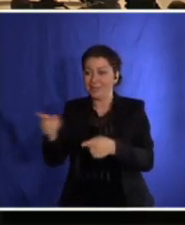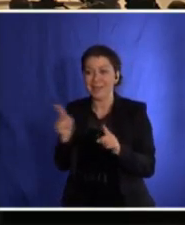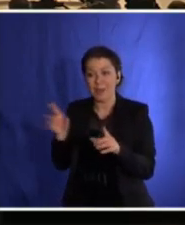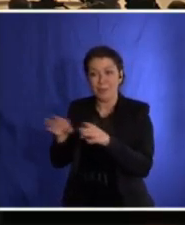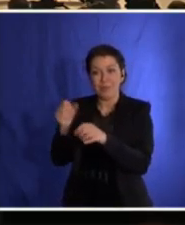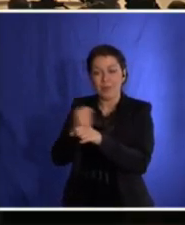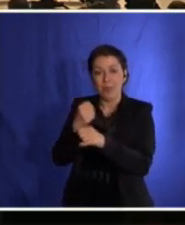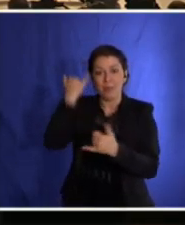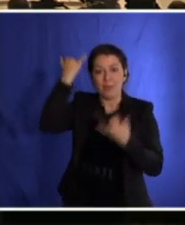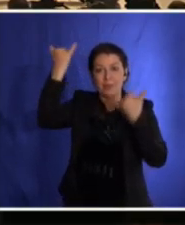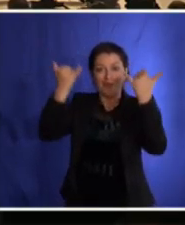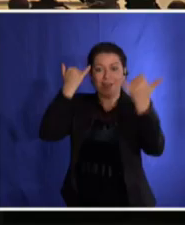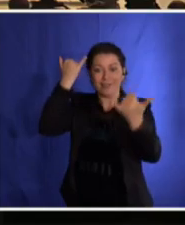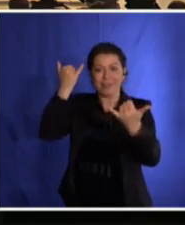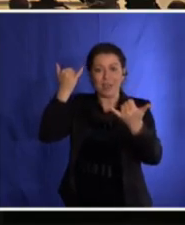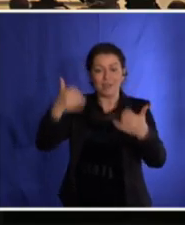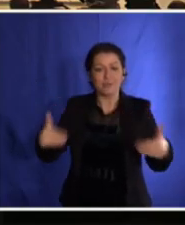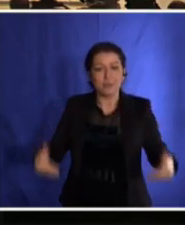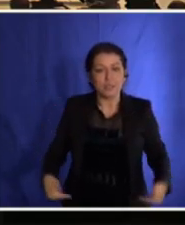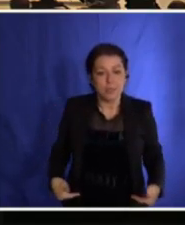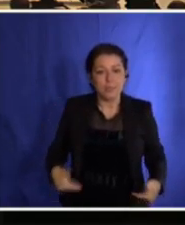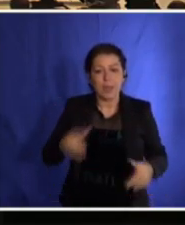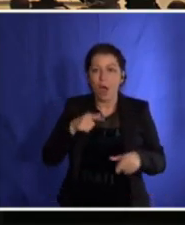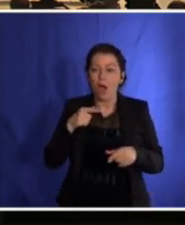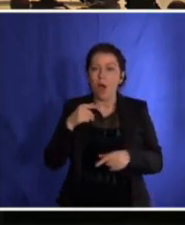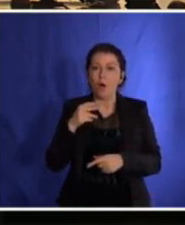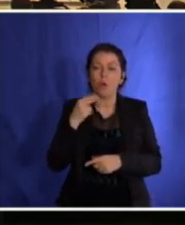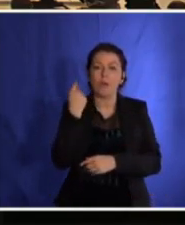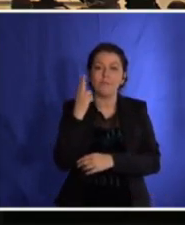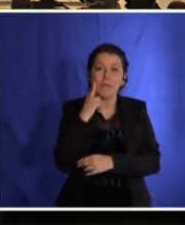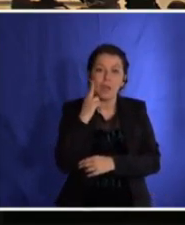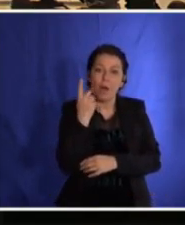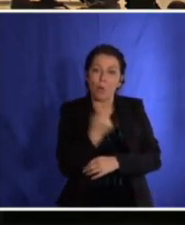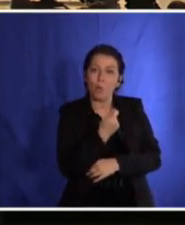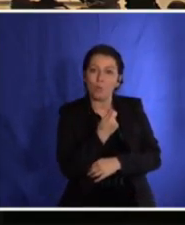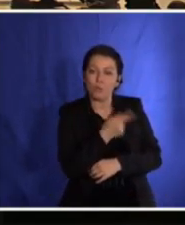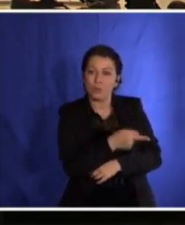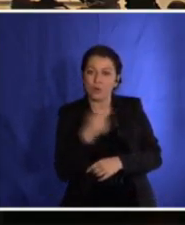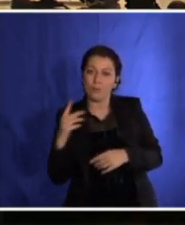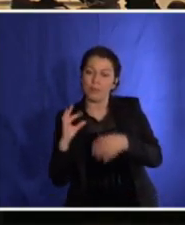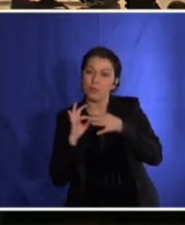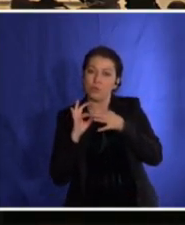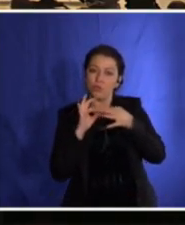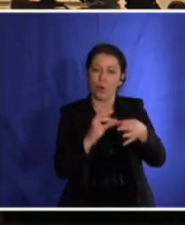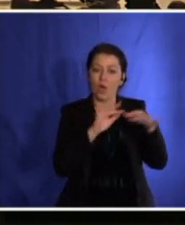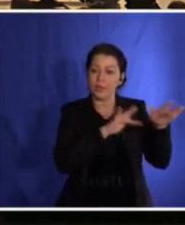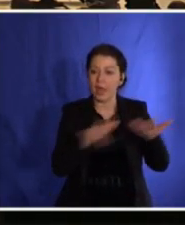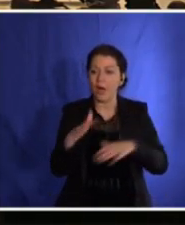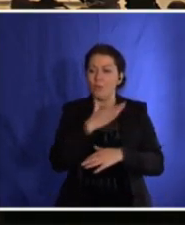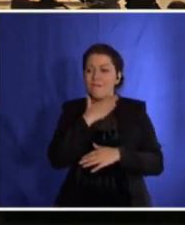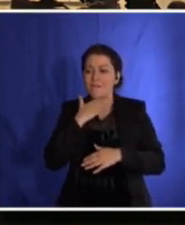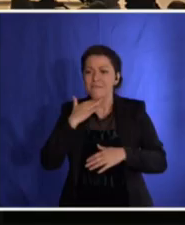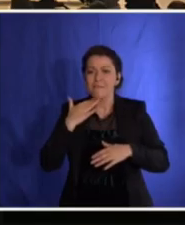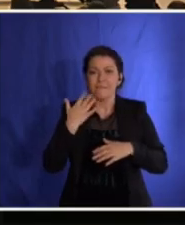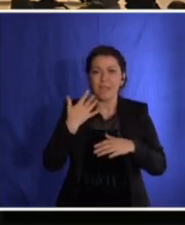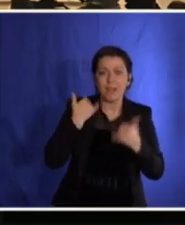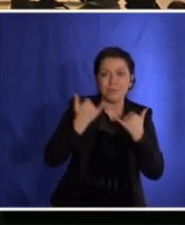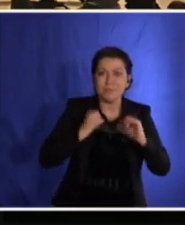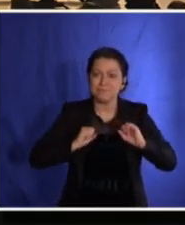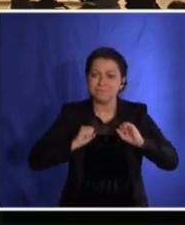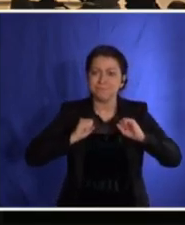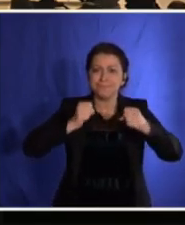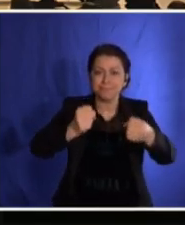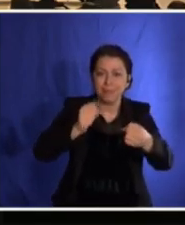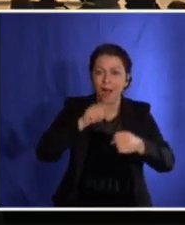eine Disziplin, eine Treue zu ihren Unternehmen und wir haben ungemein viele Daniel Düsentriebs, die uns ganz einfach mit